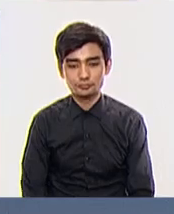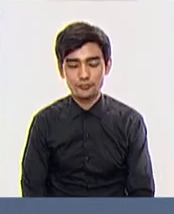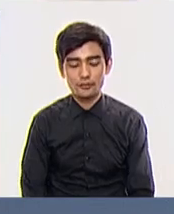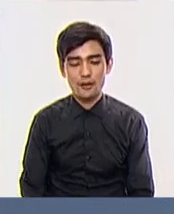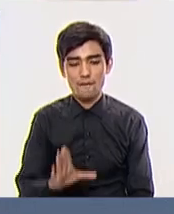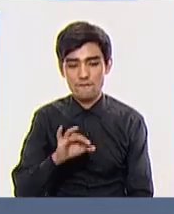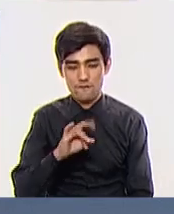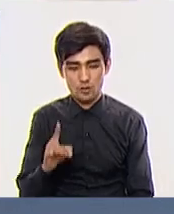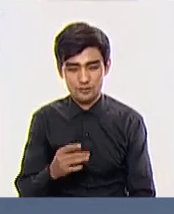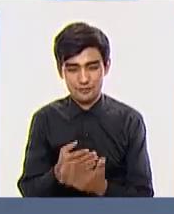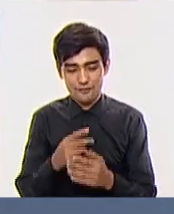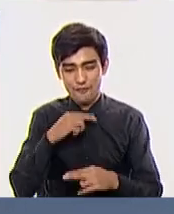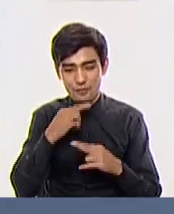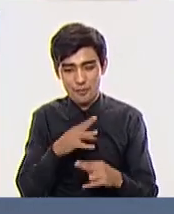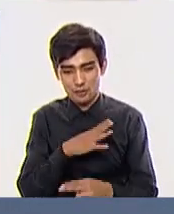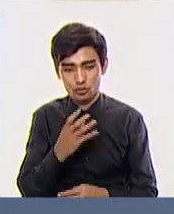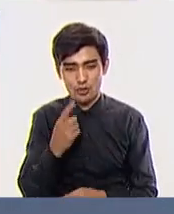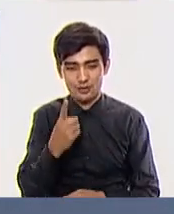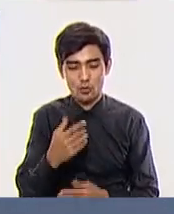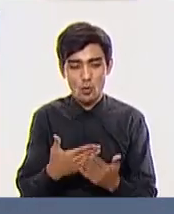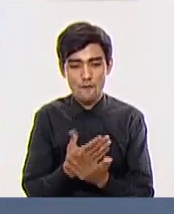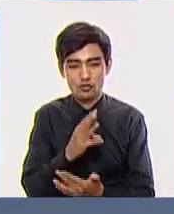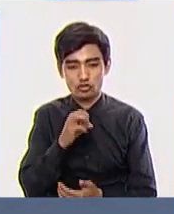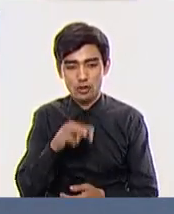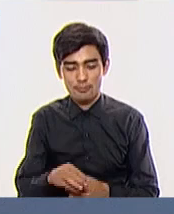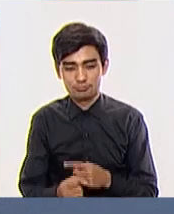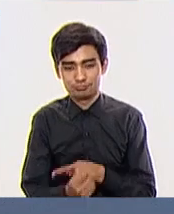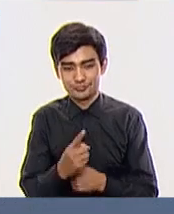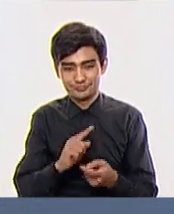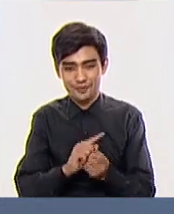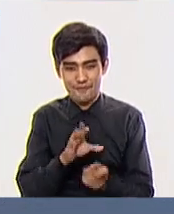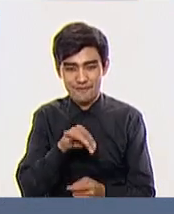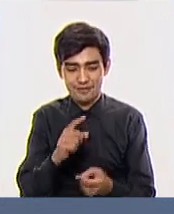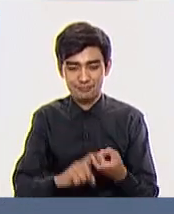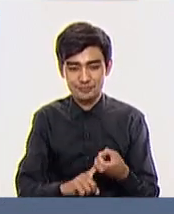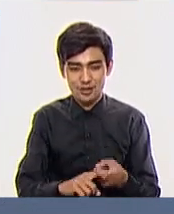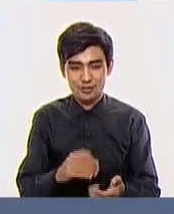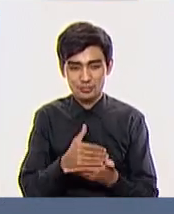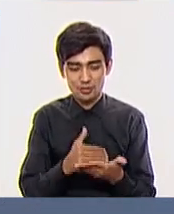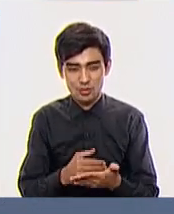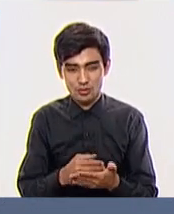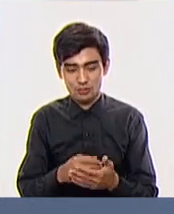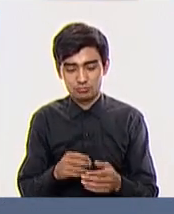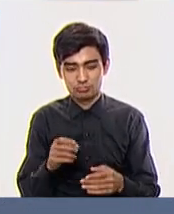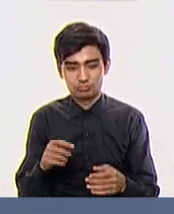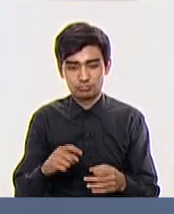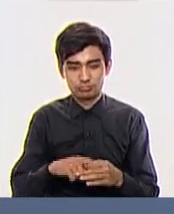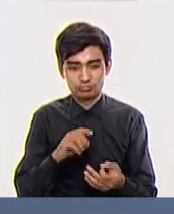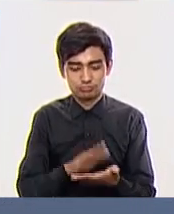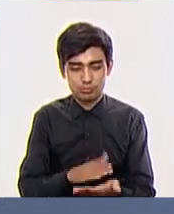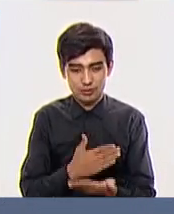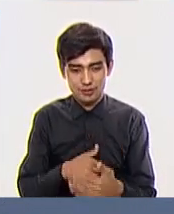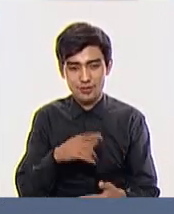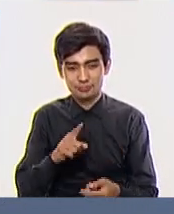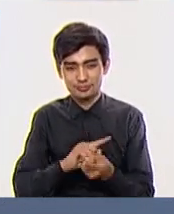ВОЗ обратила внимание на еще один новый штамм. Вариант AT1 попал в особый список для мониторинга. Это значит, что мутация